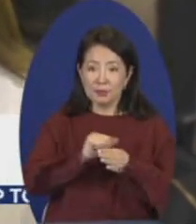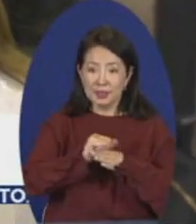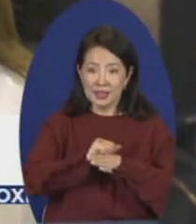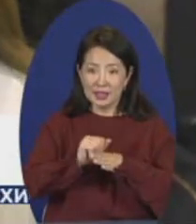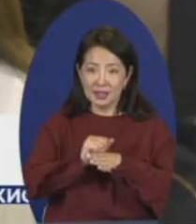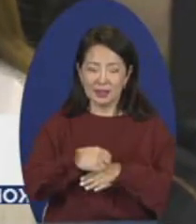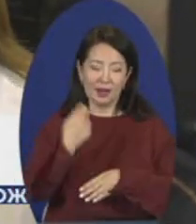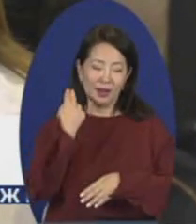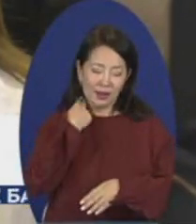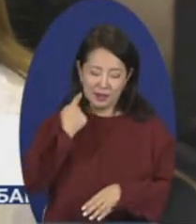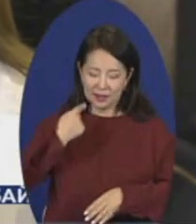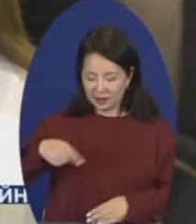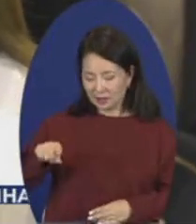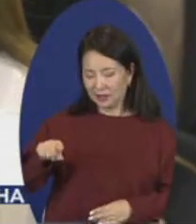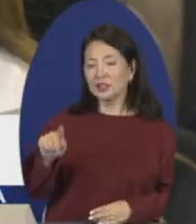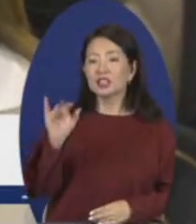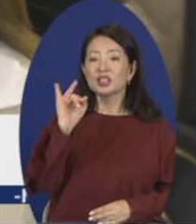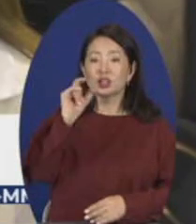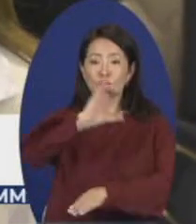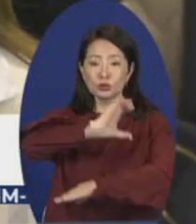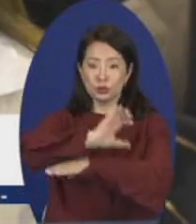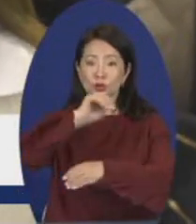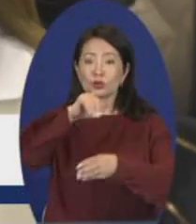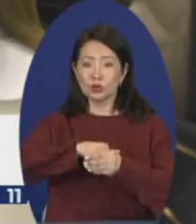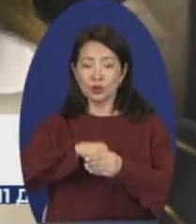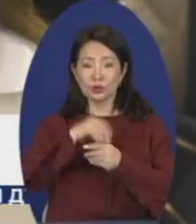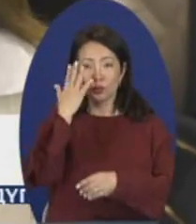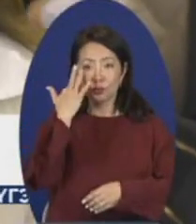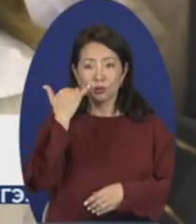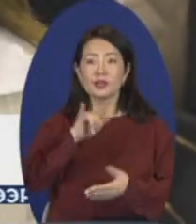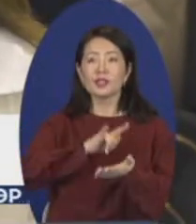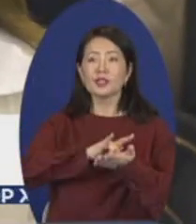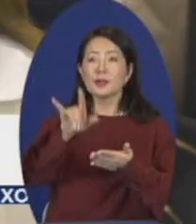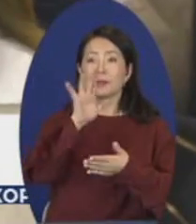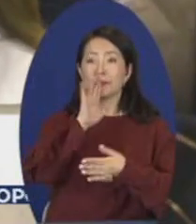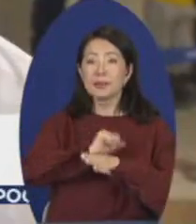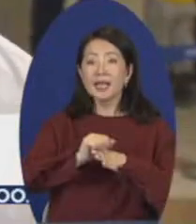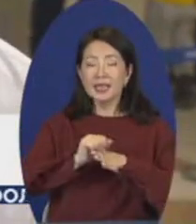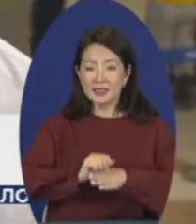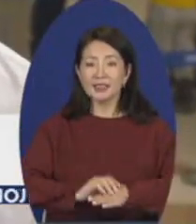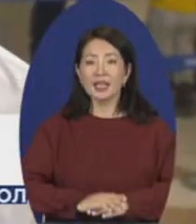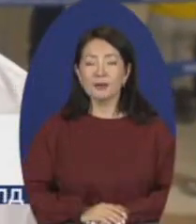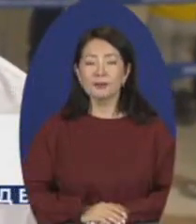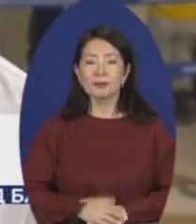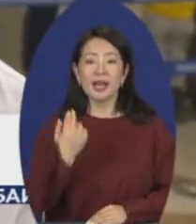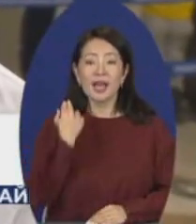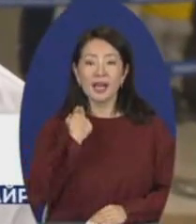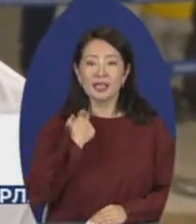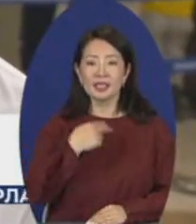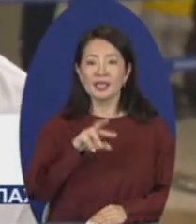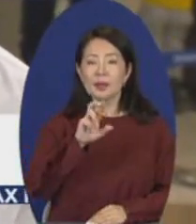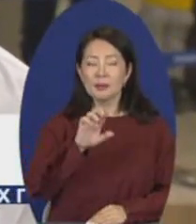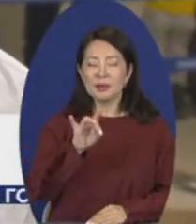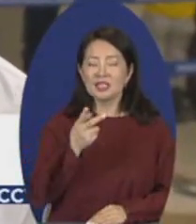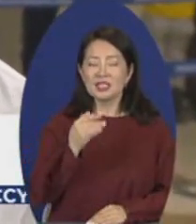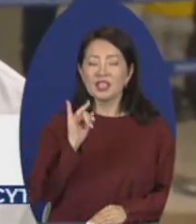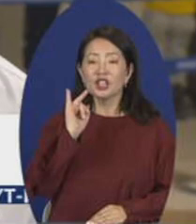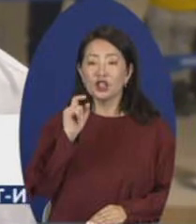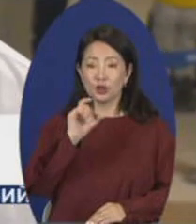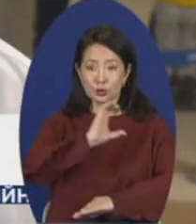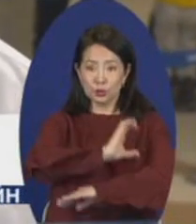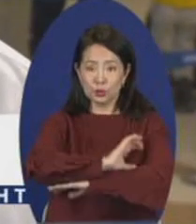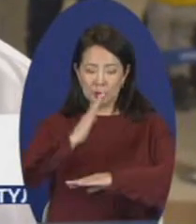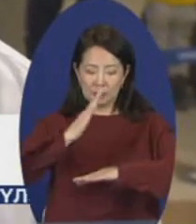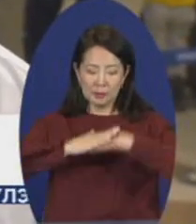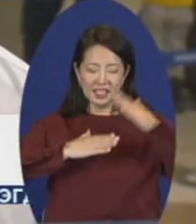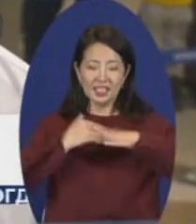Английн University of Bristol-д тэмцээд одоо удахгүй явхаар бэлтгэлээ хангаж байна. Английн Бристолийн их сургуульд барилгын